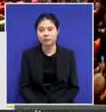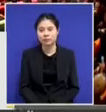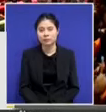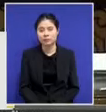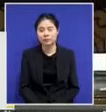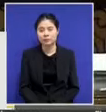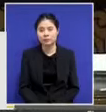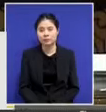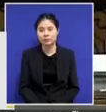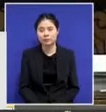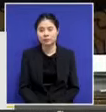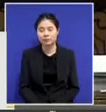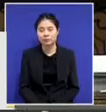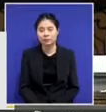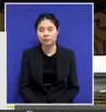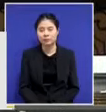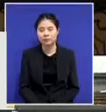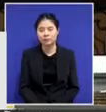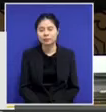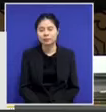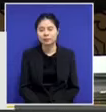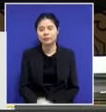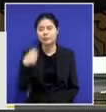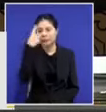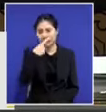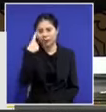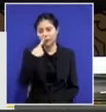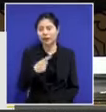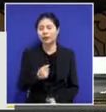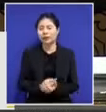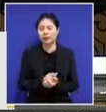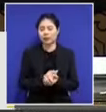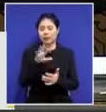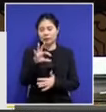ท่านสมาชิกท่านใดยังไม่ได้ลงคะแนนนะครับ